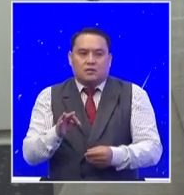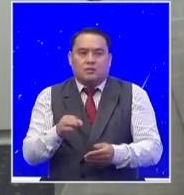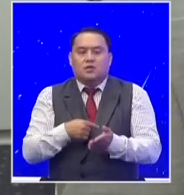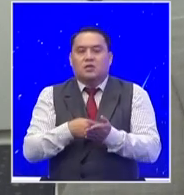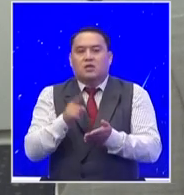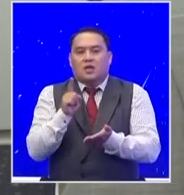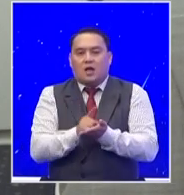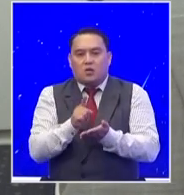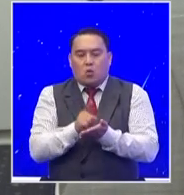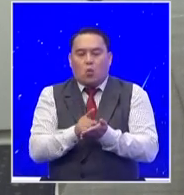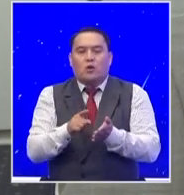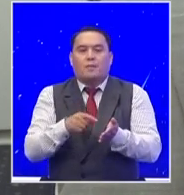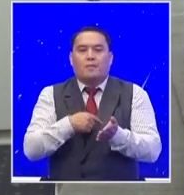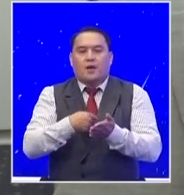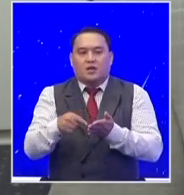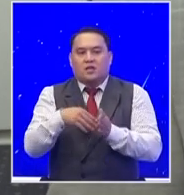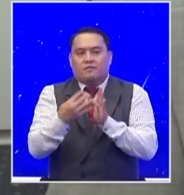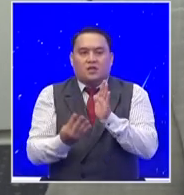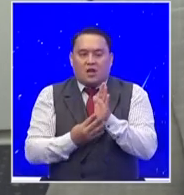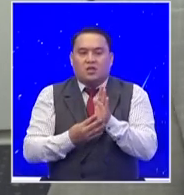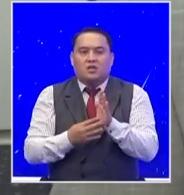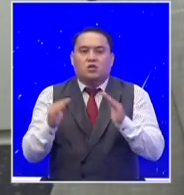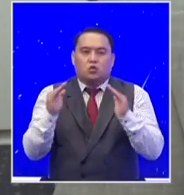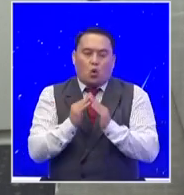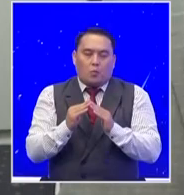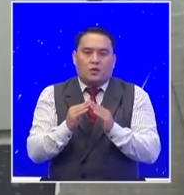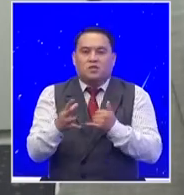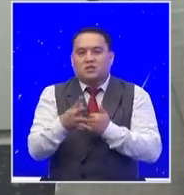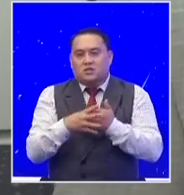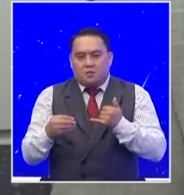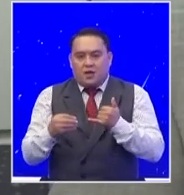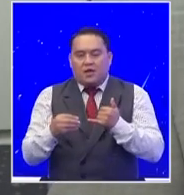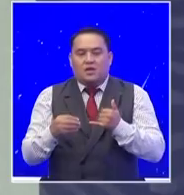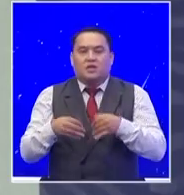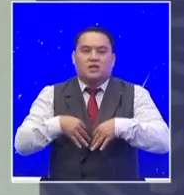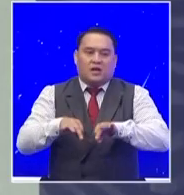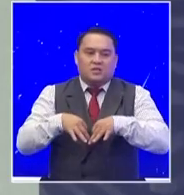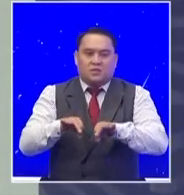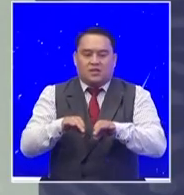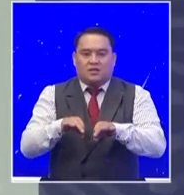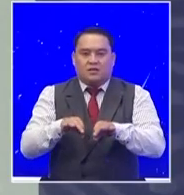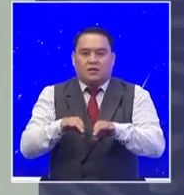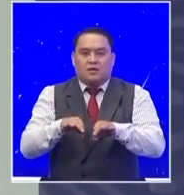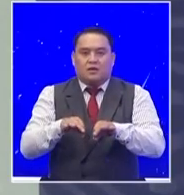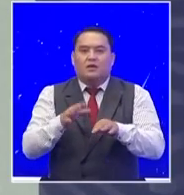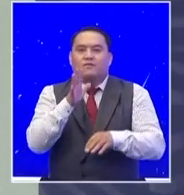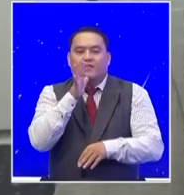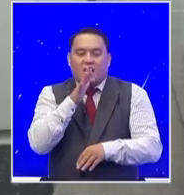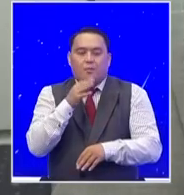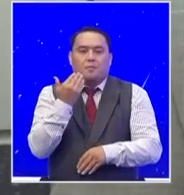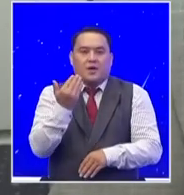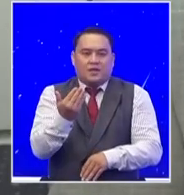налоговым обязательствам за 2019 год по налогу на имущество и по земельному налогу физических лиц, так как сроки по